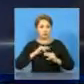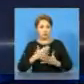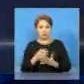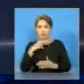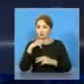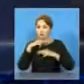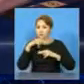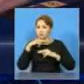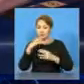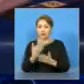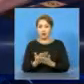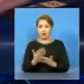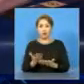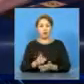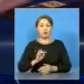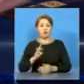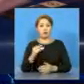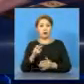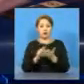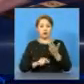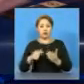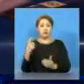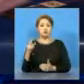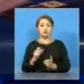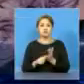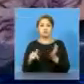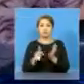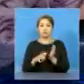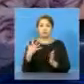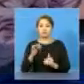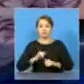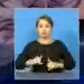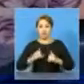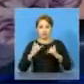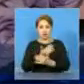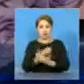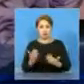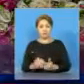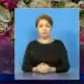елеусіз қалмады. Игі істі Ұлабайдың 175 жылдығын арнады. Осындай